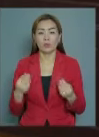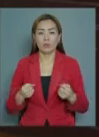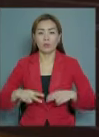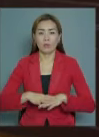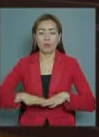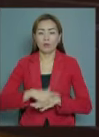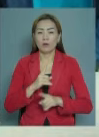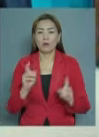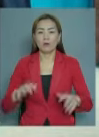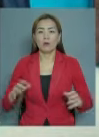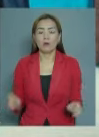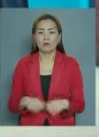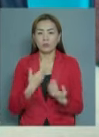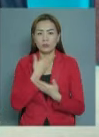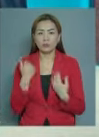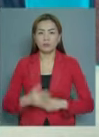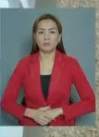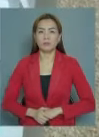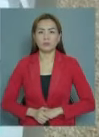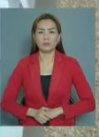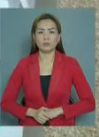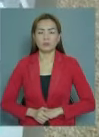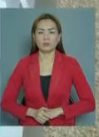аумағында ешқандай заңбұзушылықтар тіркелмеген.